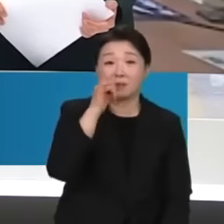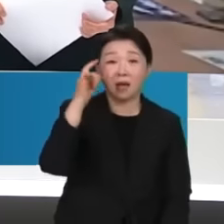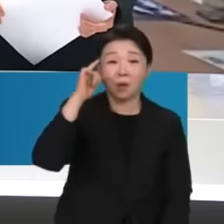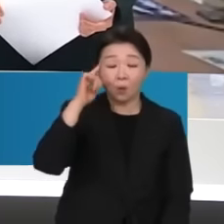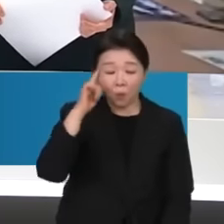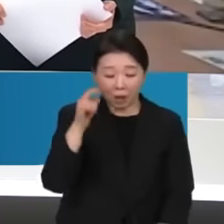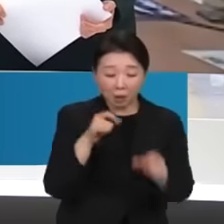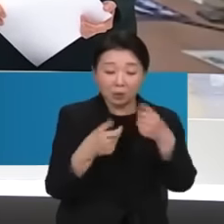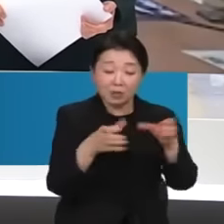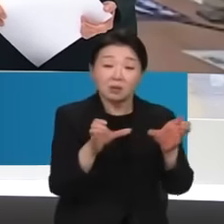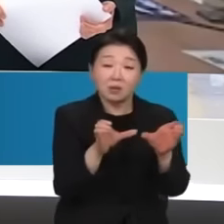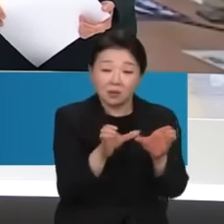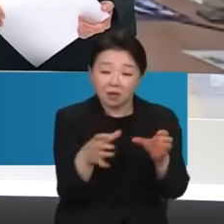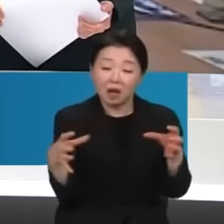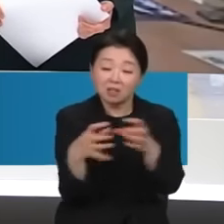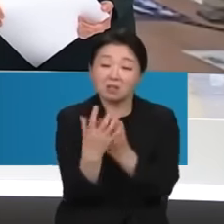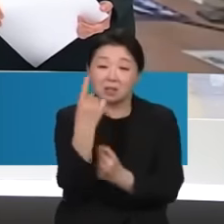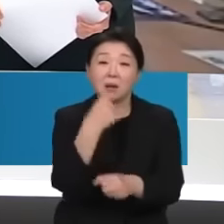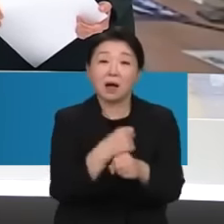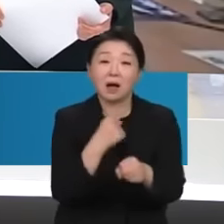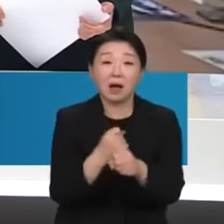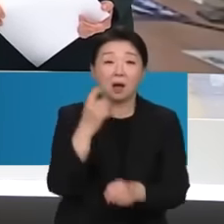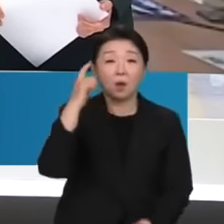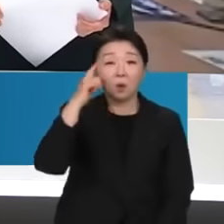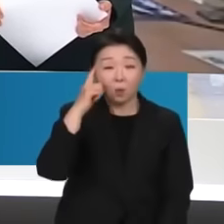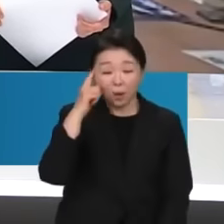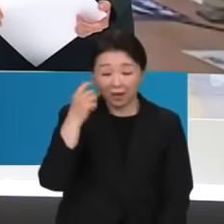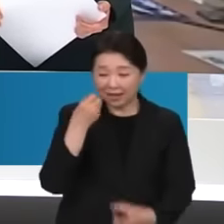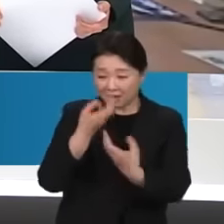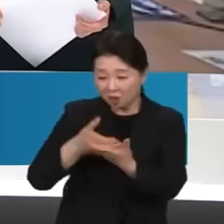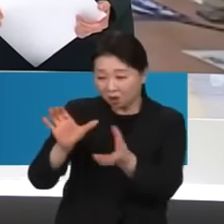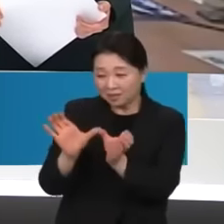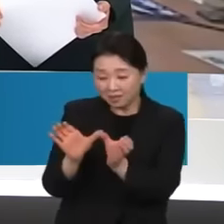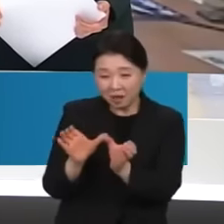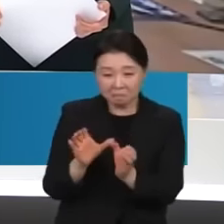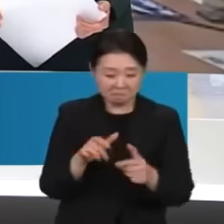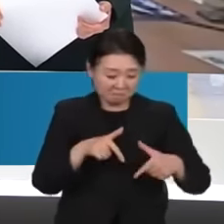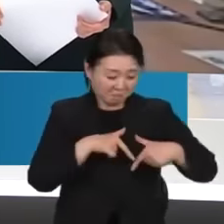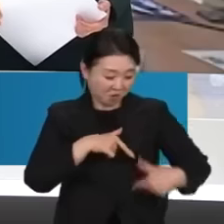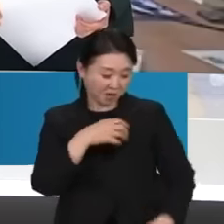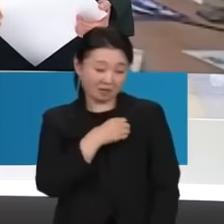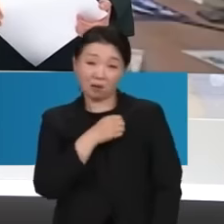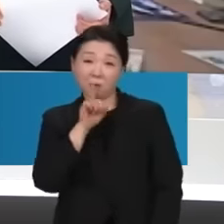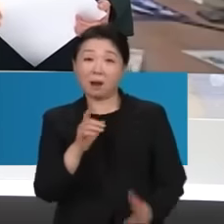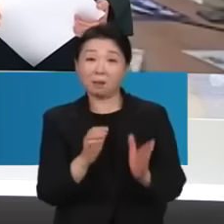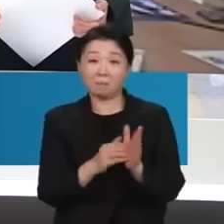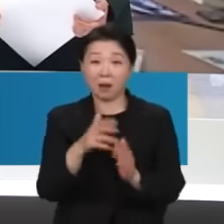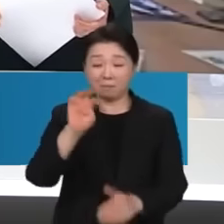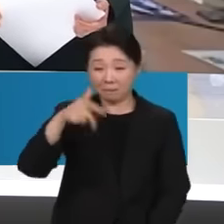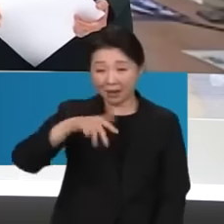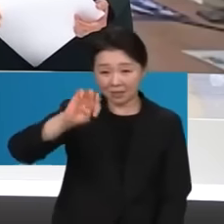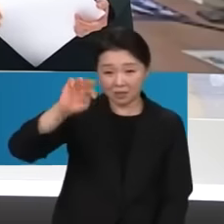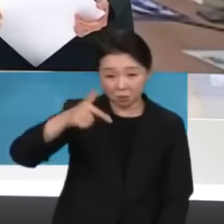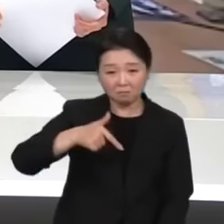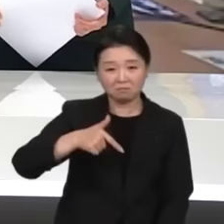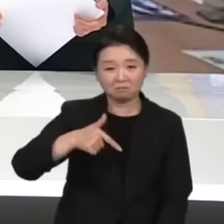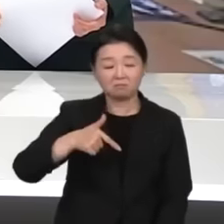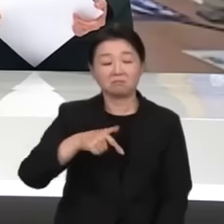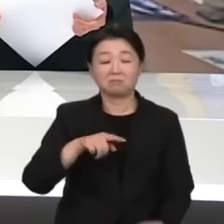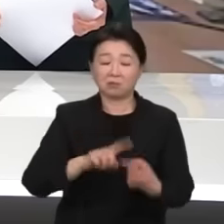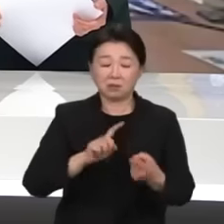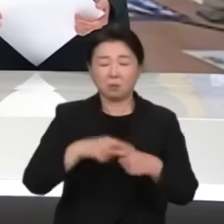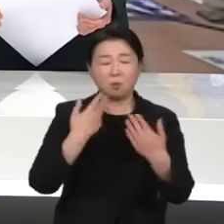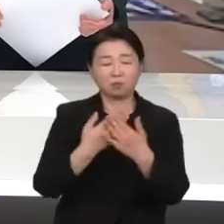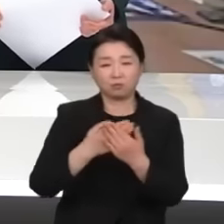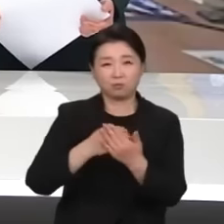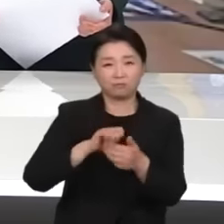강조하며 조국 혁신당 명예당원 발언을 한 박지원 전 국정원장에 대해서도 엄중 경고 조치를 내렸습니다. 김재현